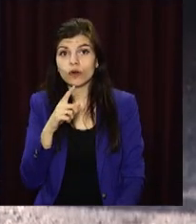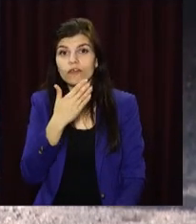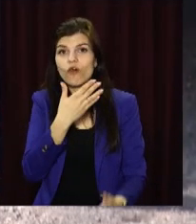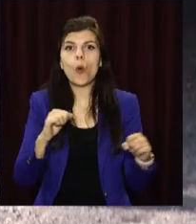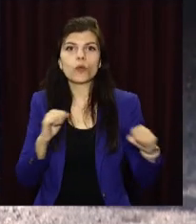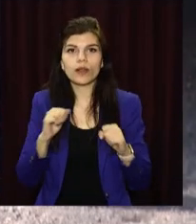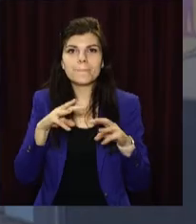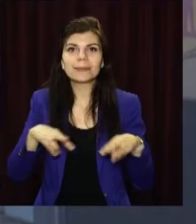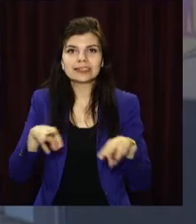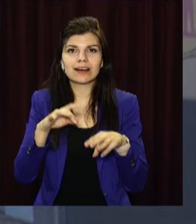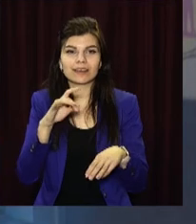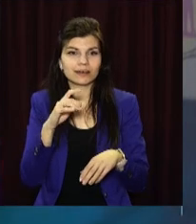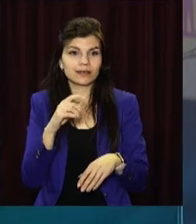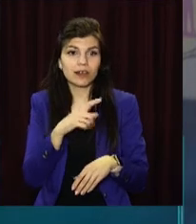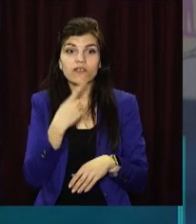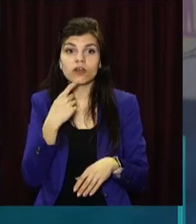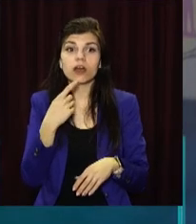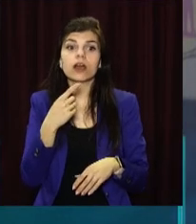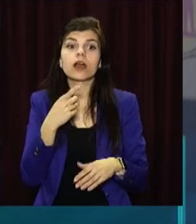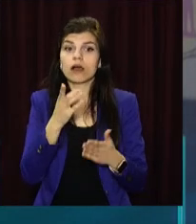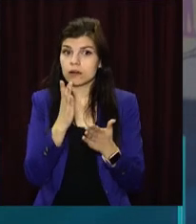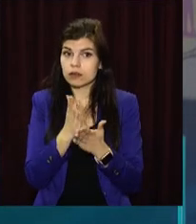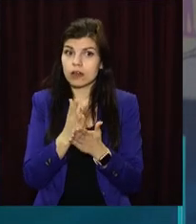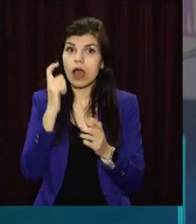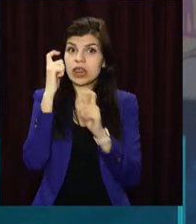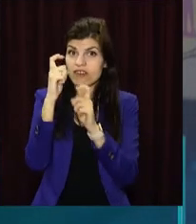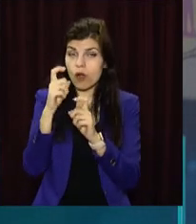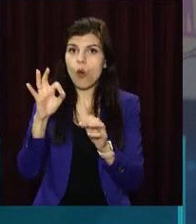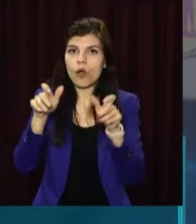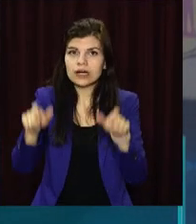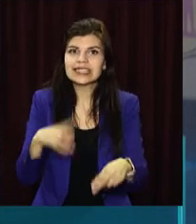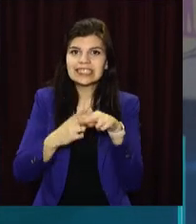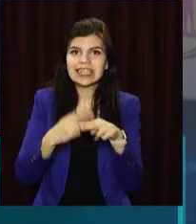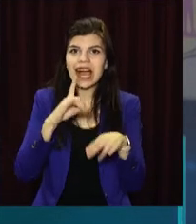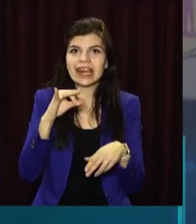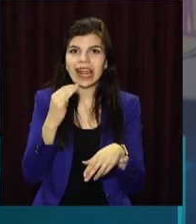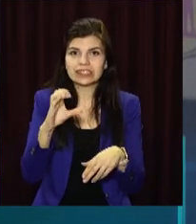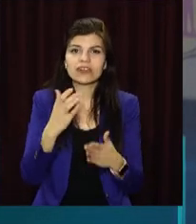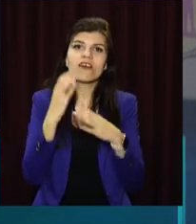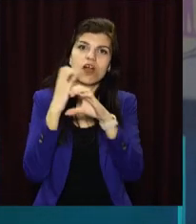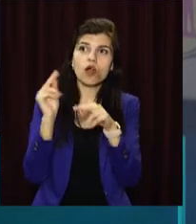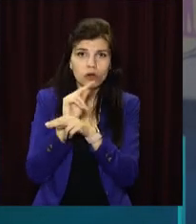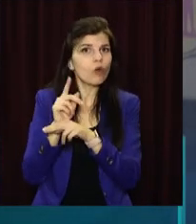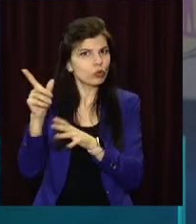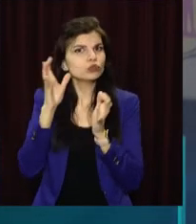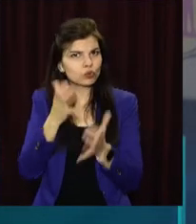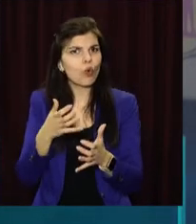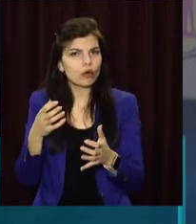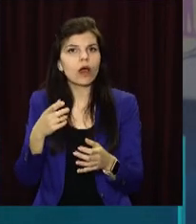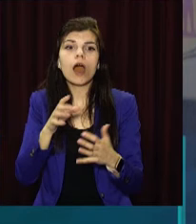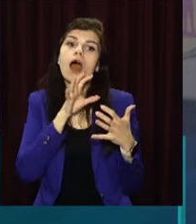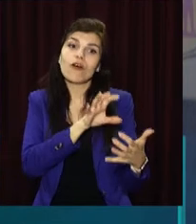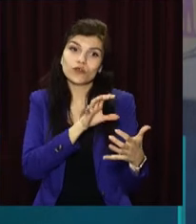профільному управлінні міськради. Трамвайщики готують серйозні роботи по рельсовому господарству, по ремонту вагонів.